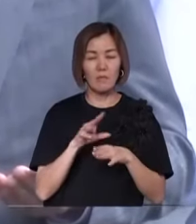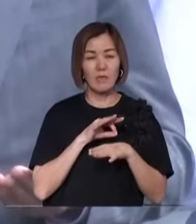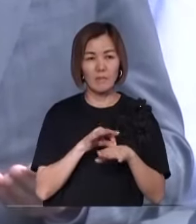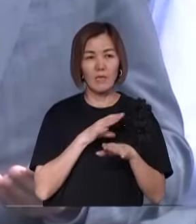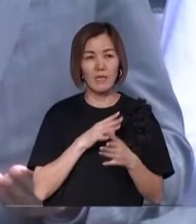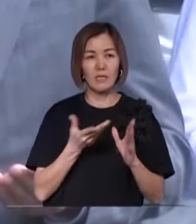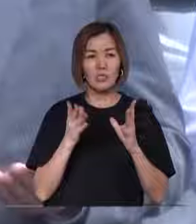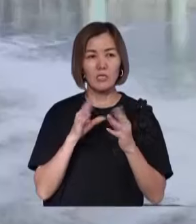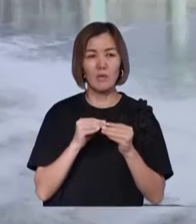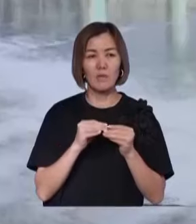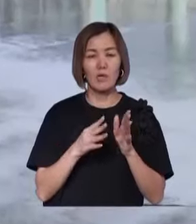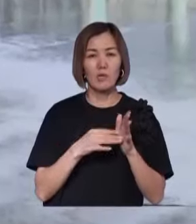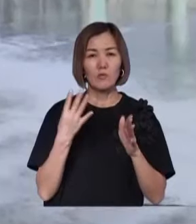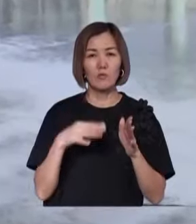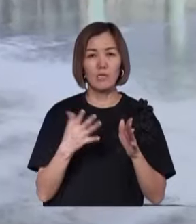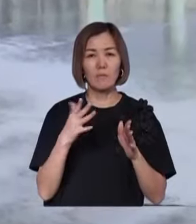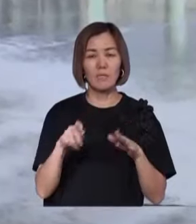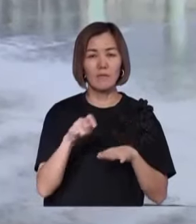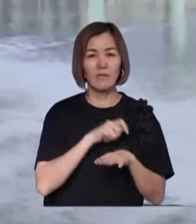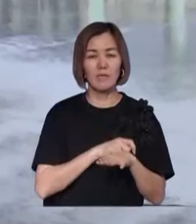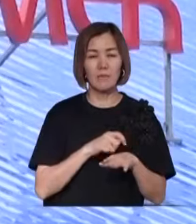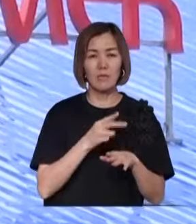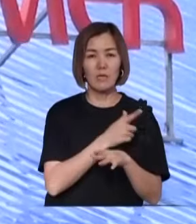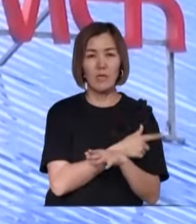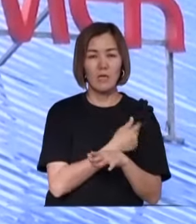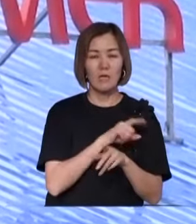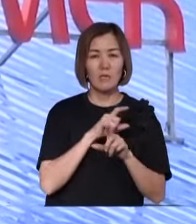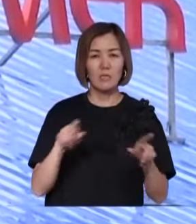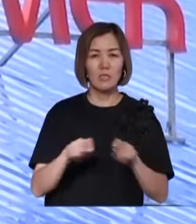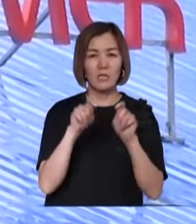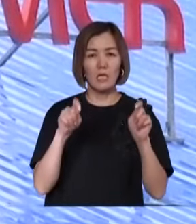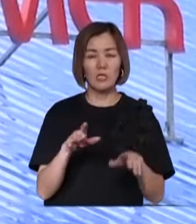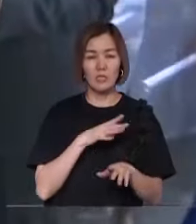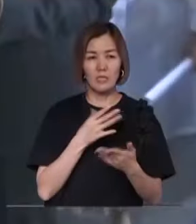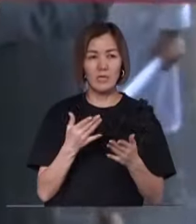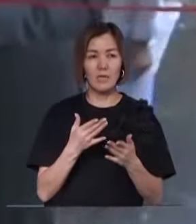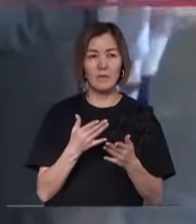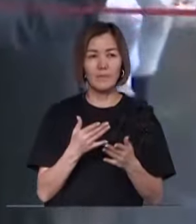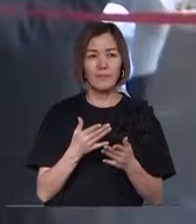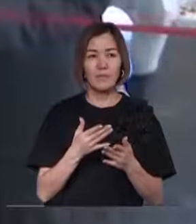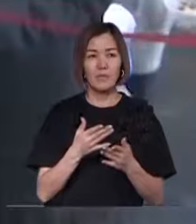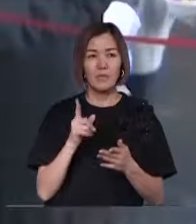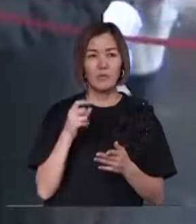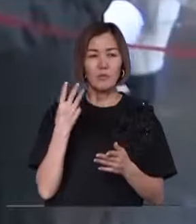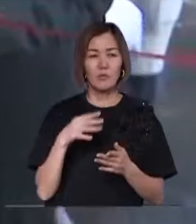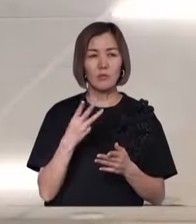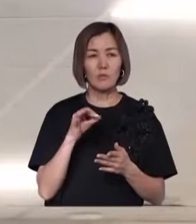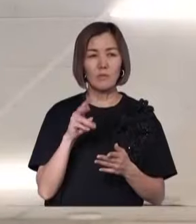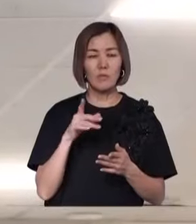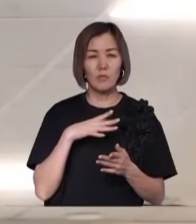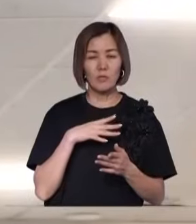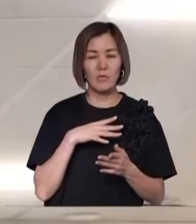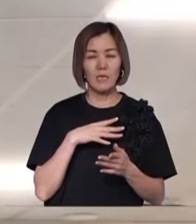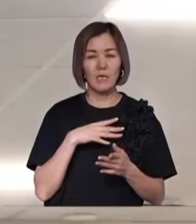міне жалпы аумағы 945 шаршы метрді құрайтын жаңа нысан пайдалануға берілді. Жоба құны 135 миллион теңге.